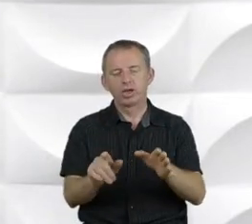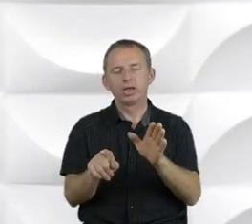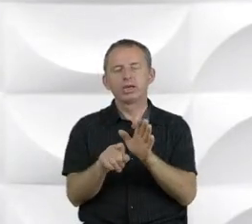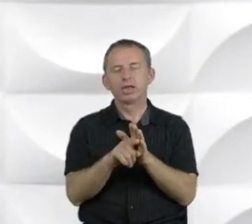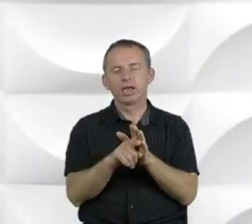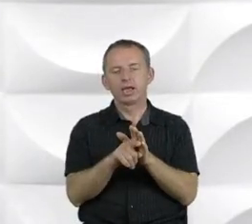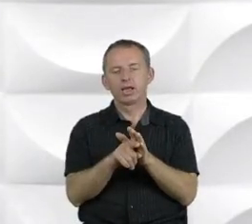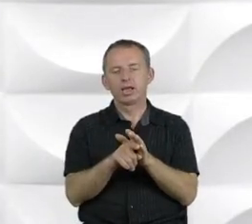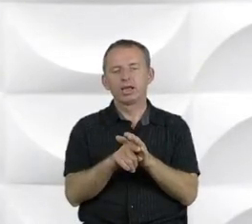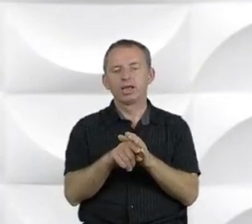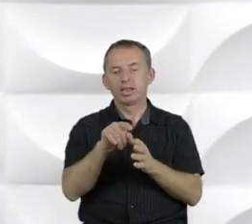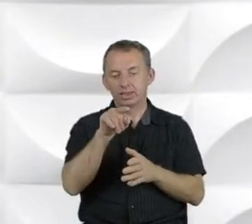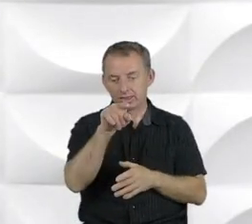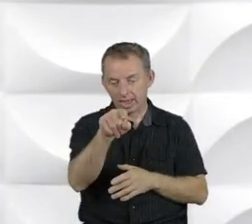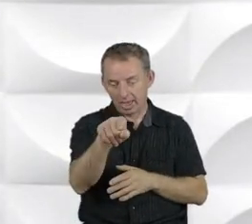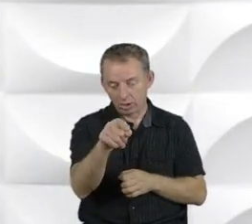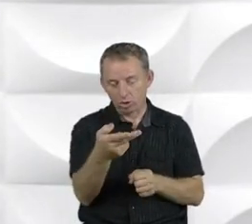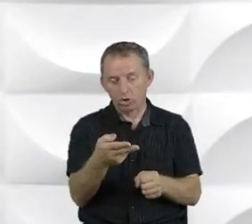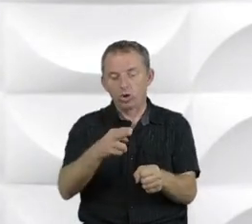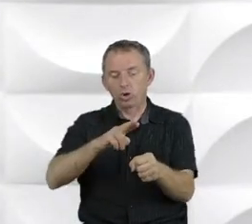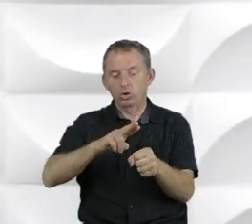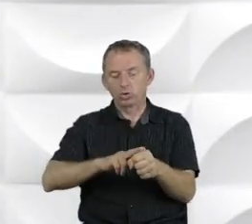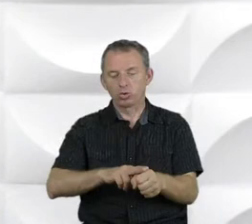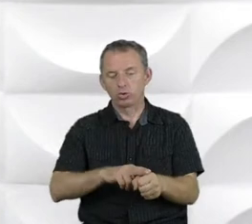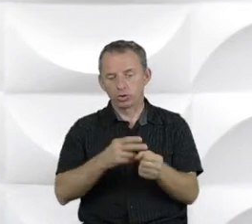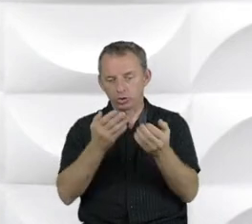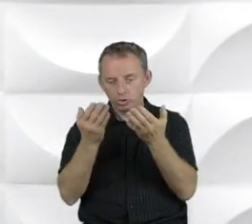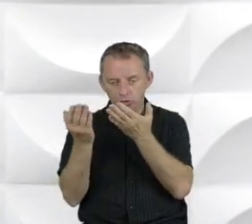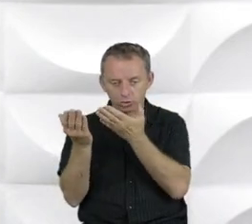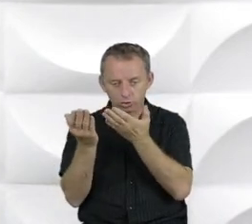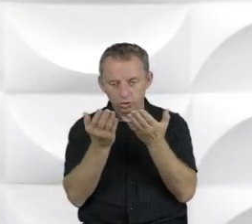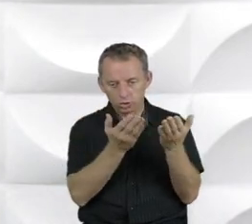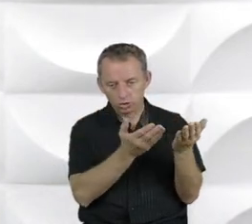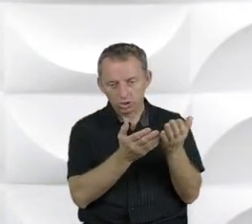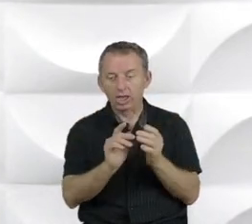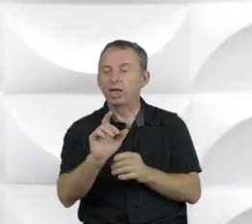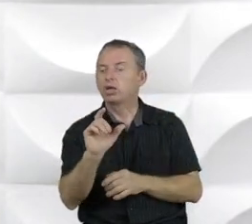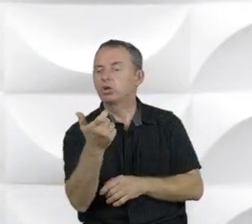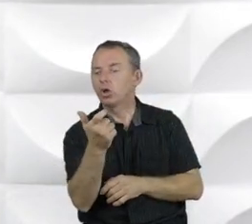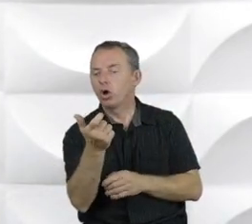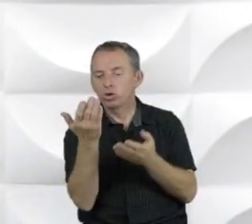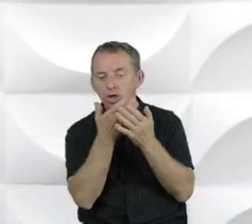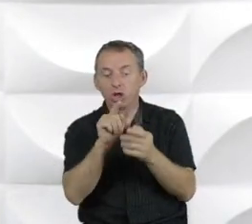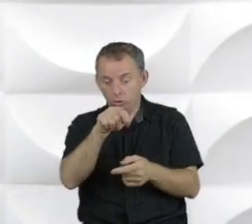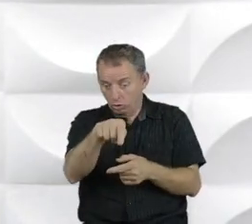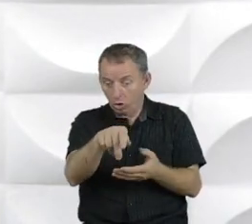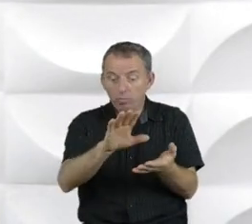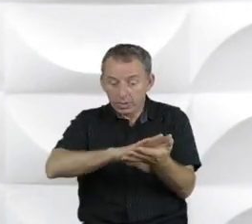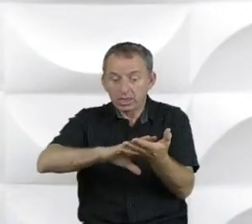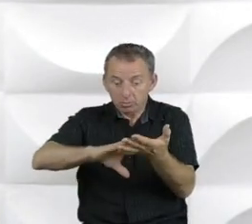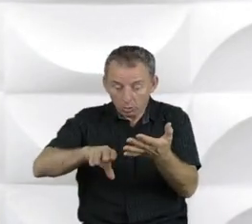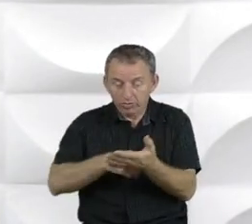tego, który czyta. Co czyta? To czyta.